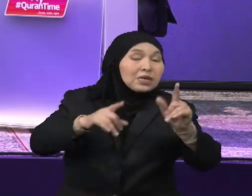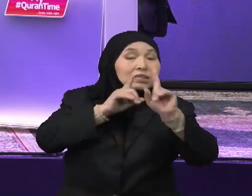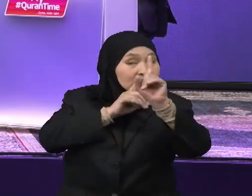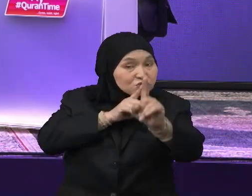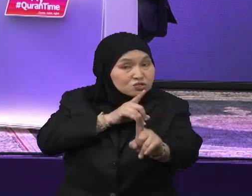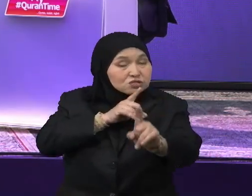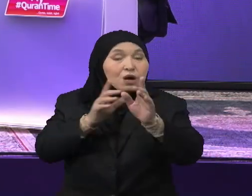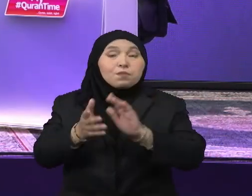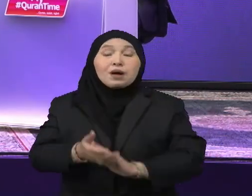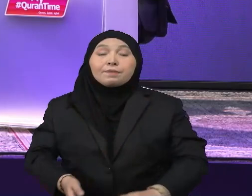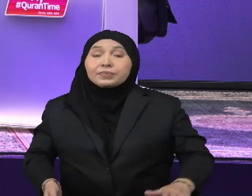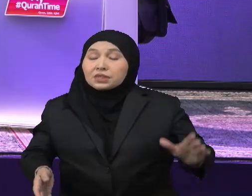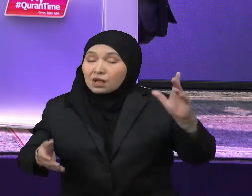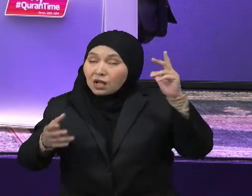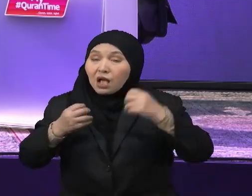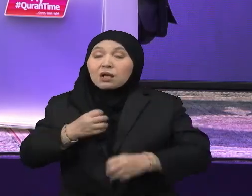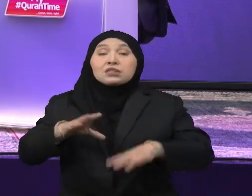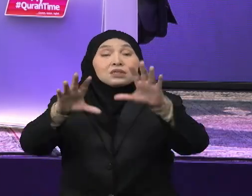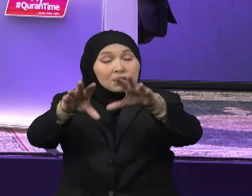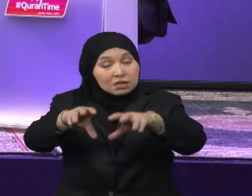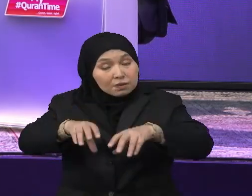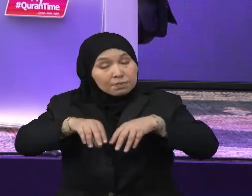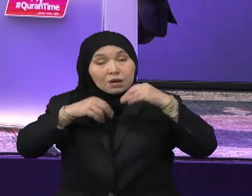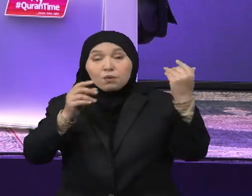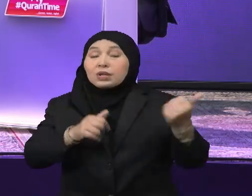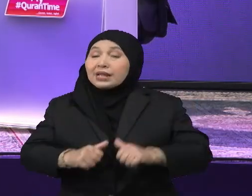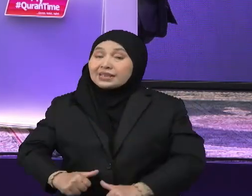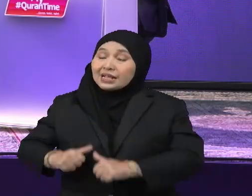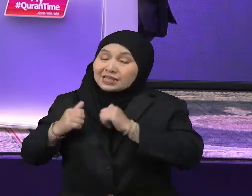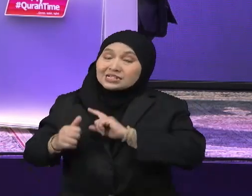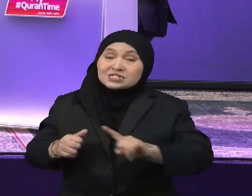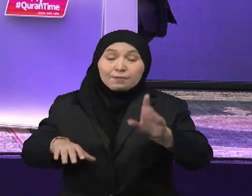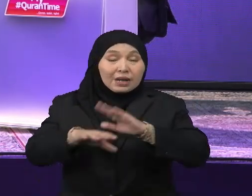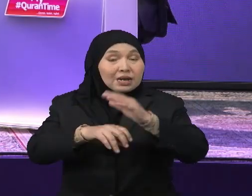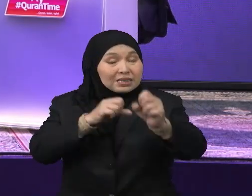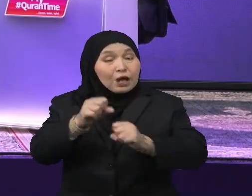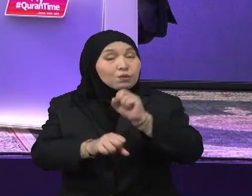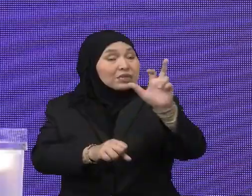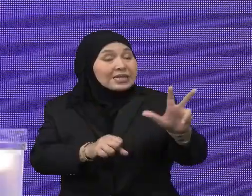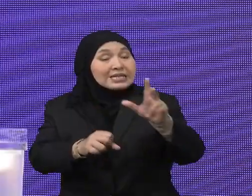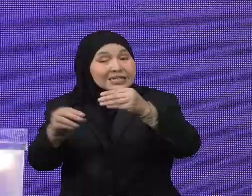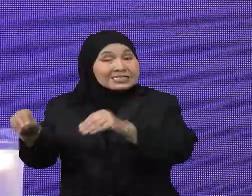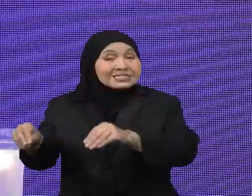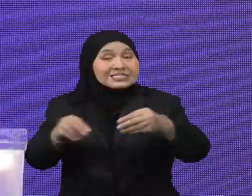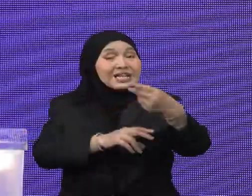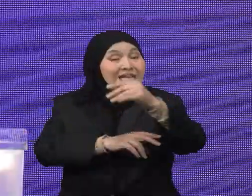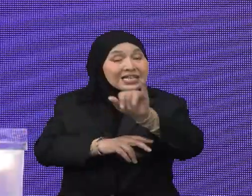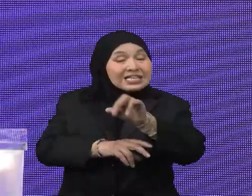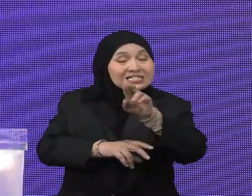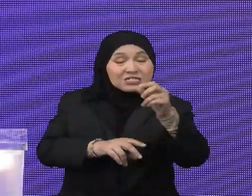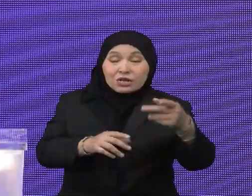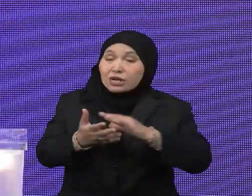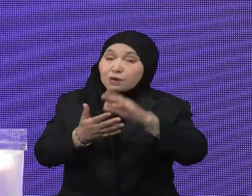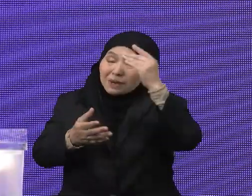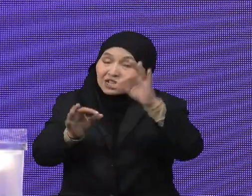di Saud oleh tentra pada tahun ketiga hijrah ini sendiri jadi ini adalah pelajaran penting